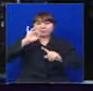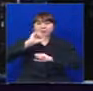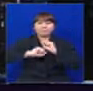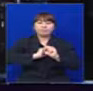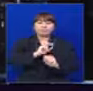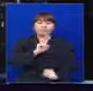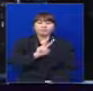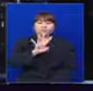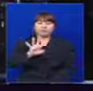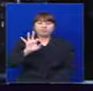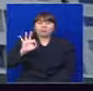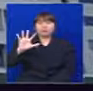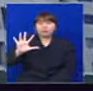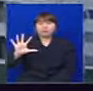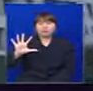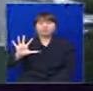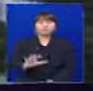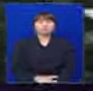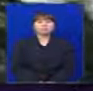ราช2495